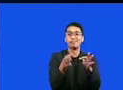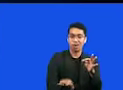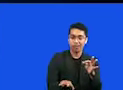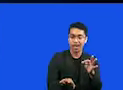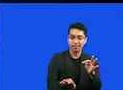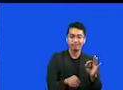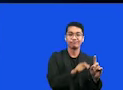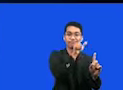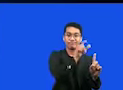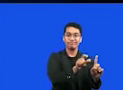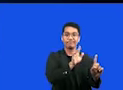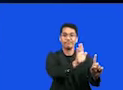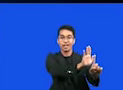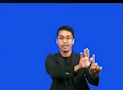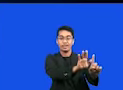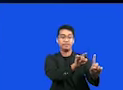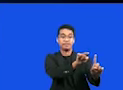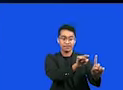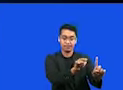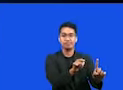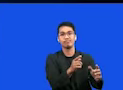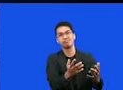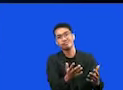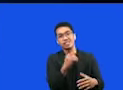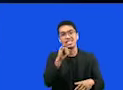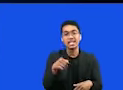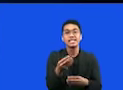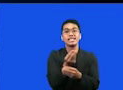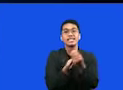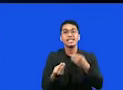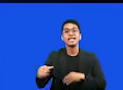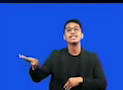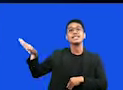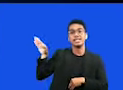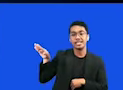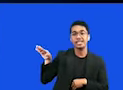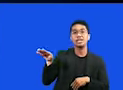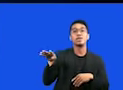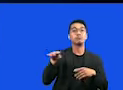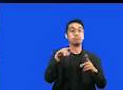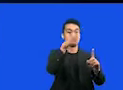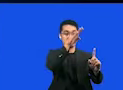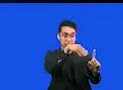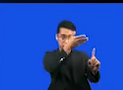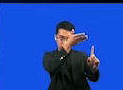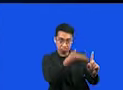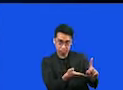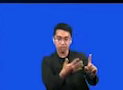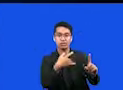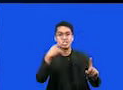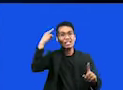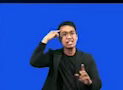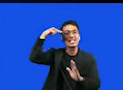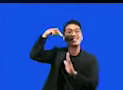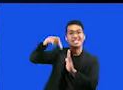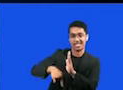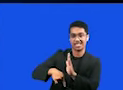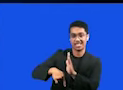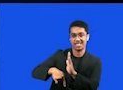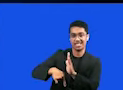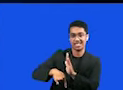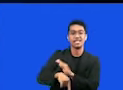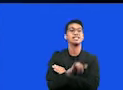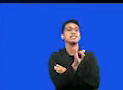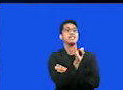seseorang maka tidak dipungkiri generasi set ini disebut generasi yang sangat kritis